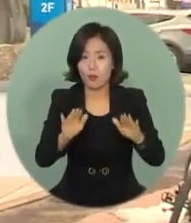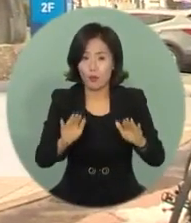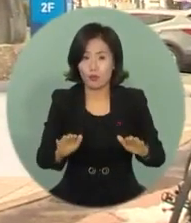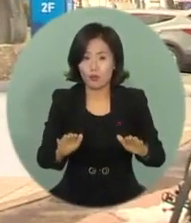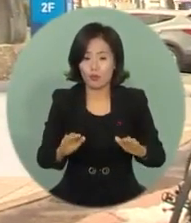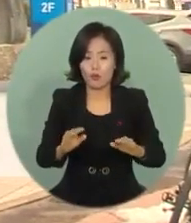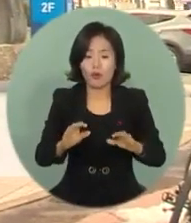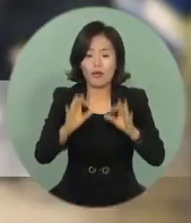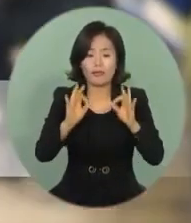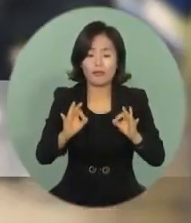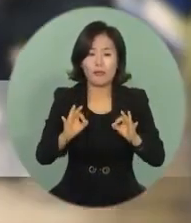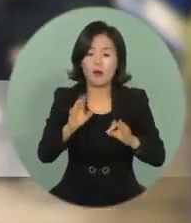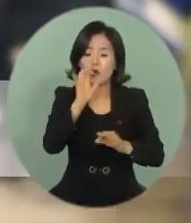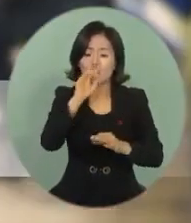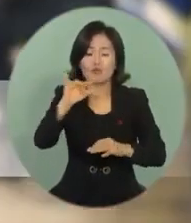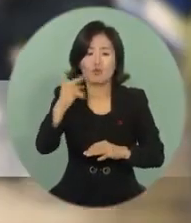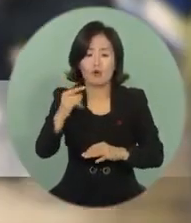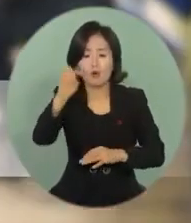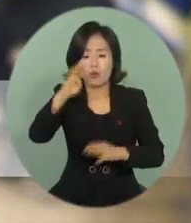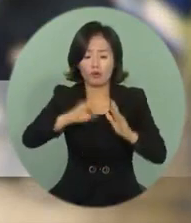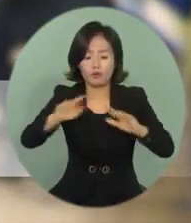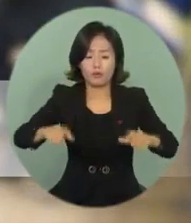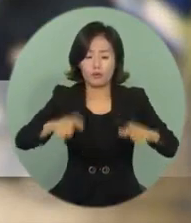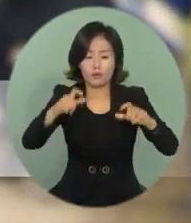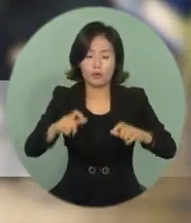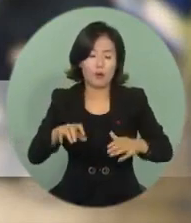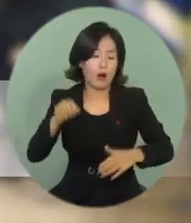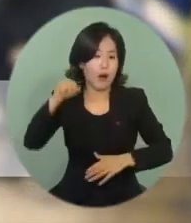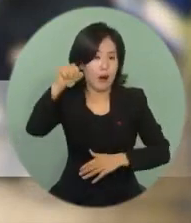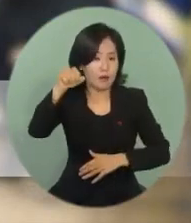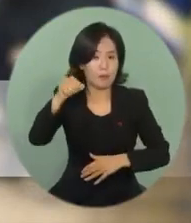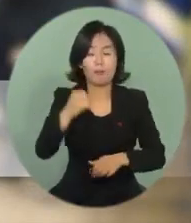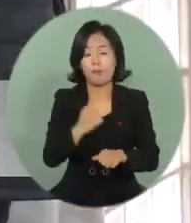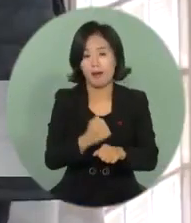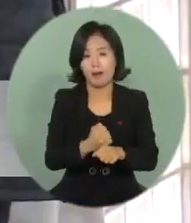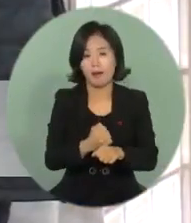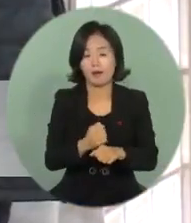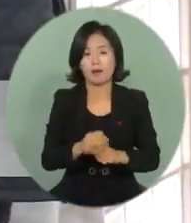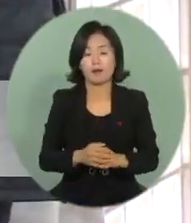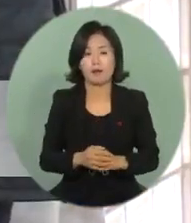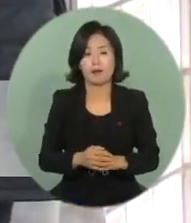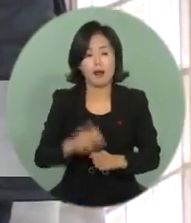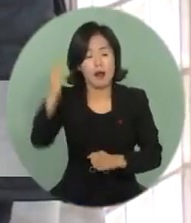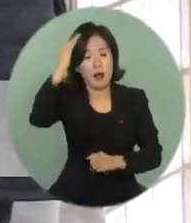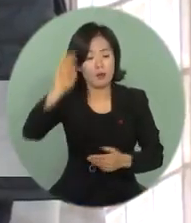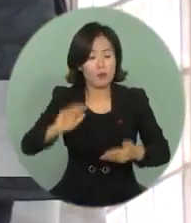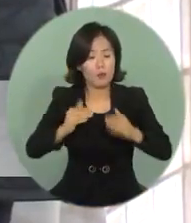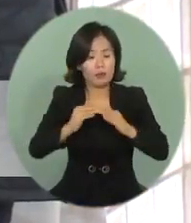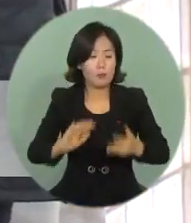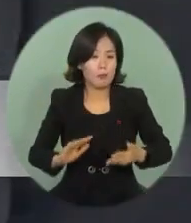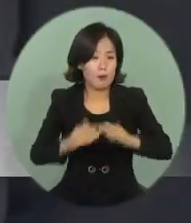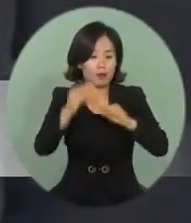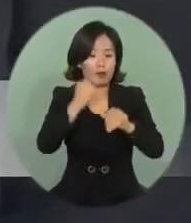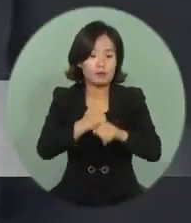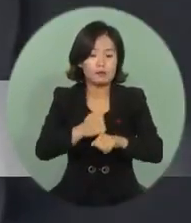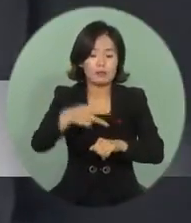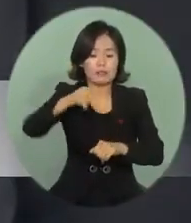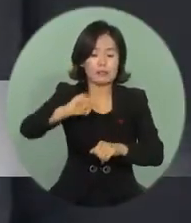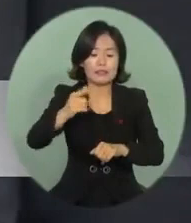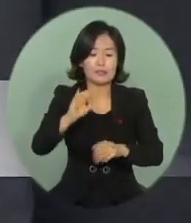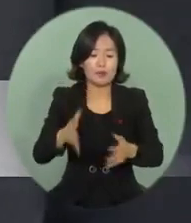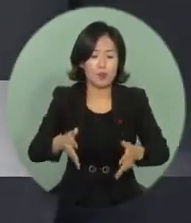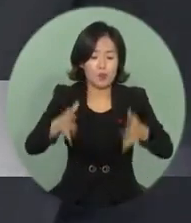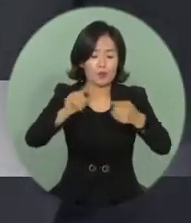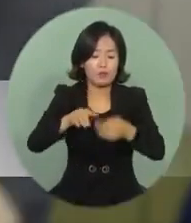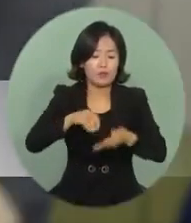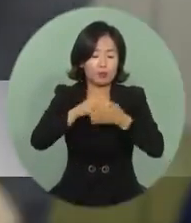오늘 새마금고 중앙회 광주 전남 점을 항의 방문했습니다 한국 건설이 짓고 있는 신한동 오피스텔